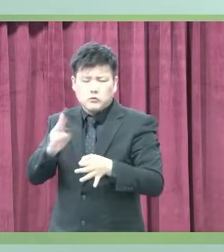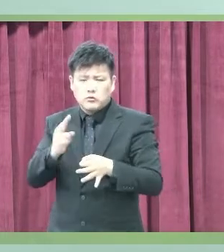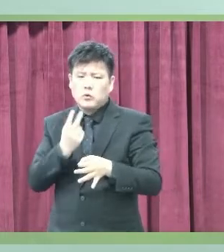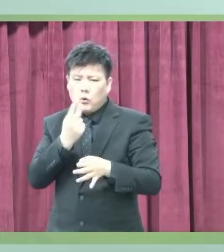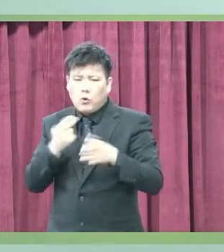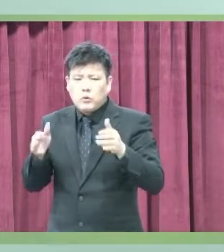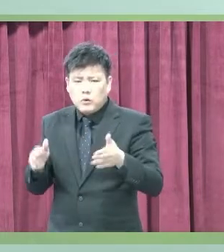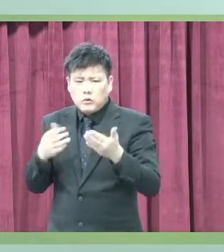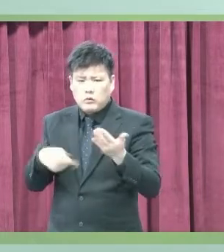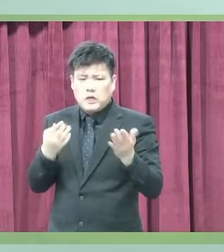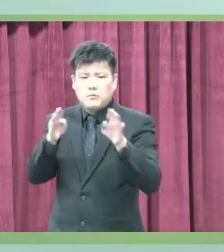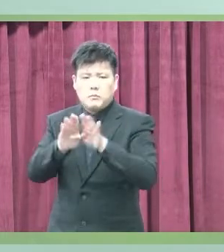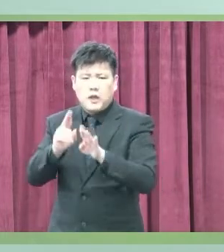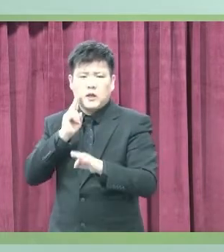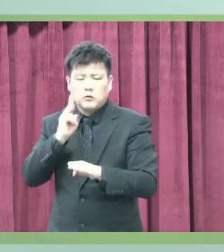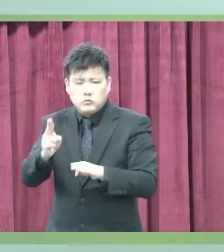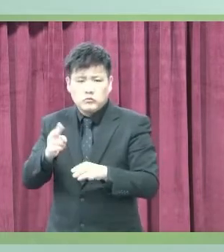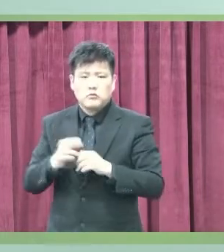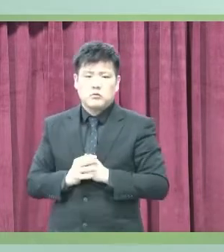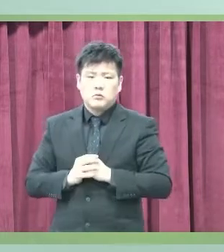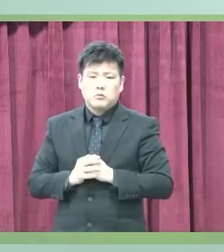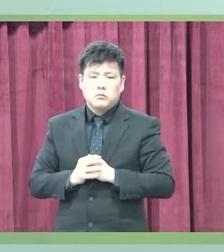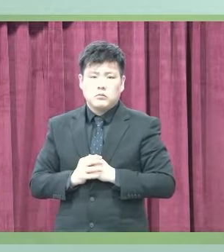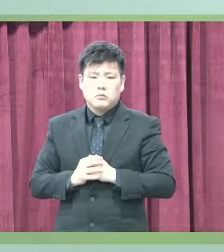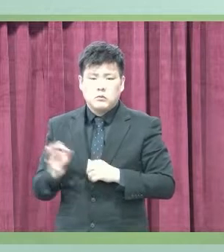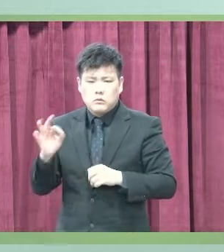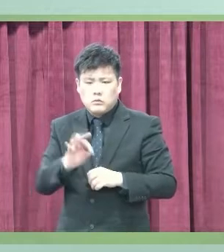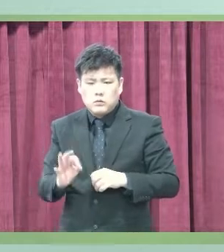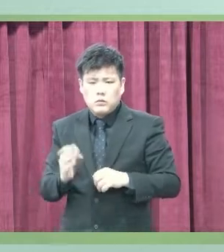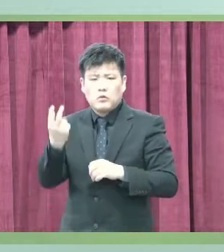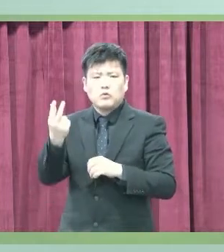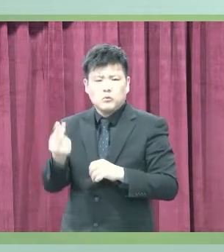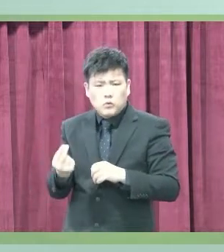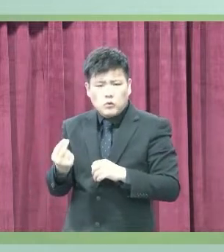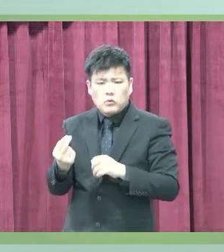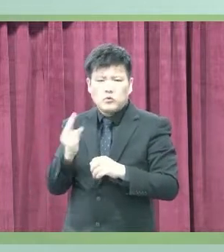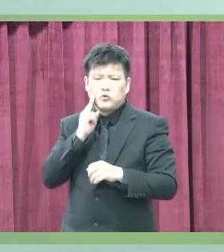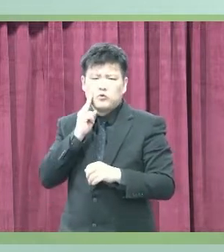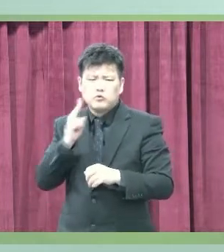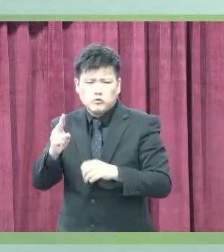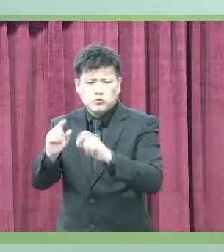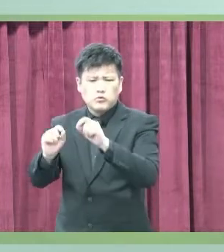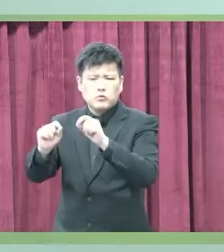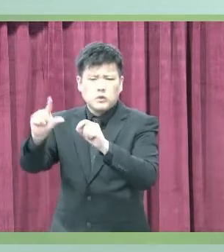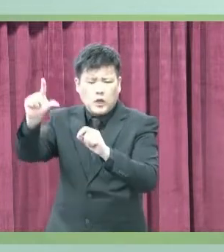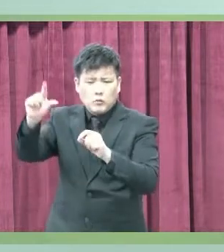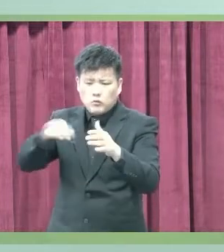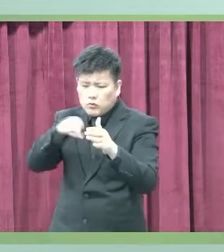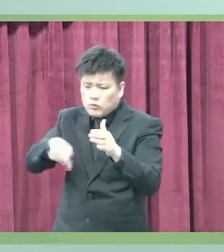경증, 자폐성 중증, 장루 요루 중증 순으로 대부분의 그